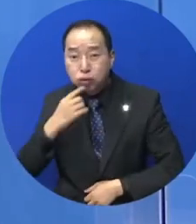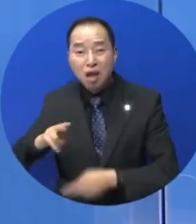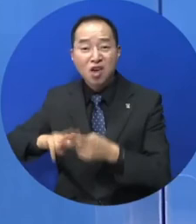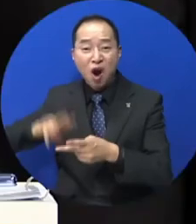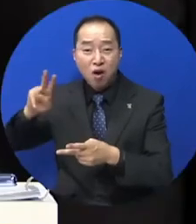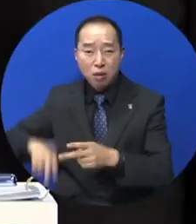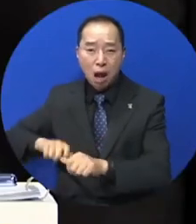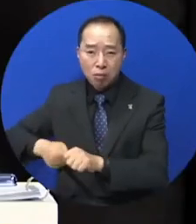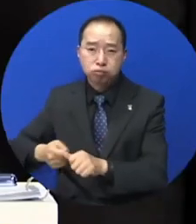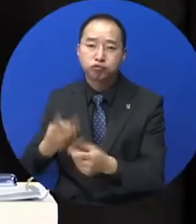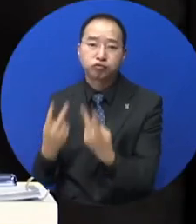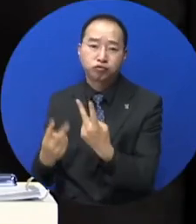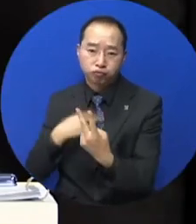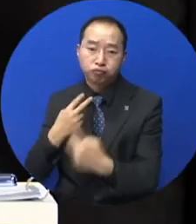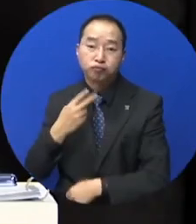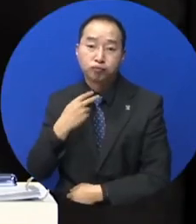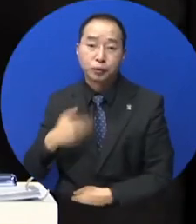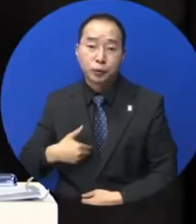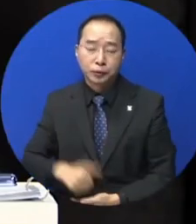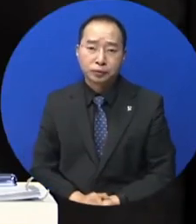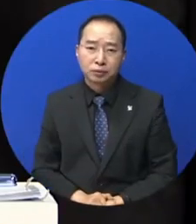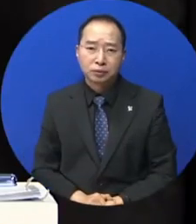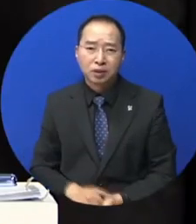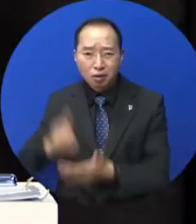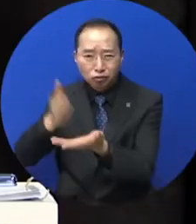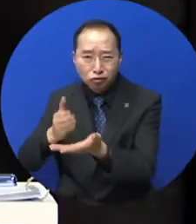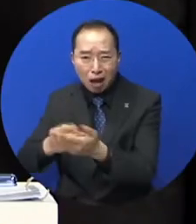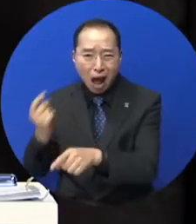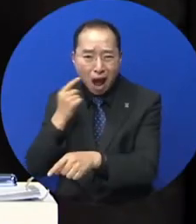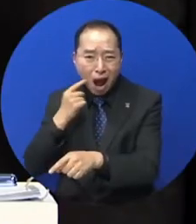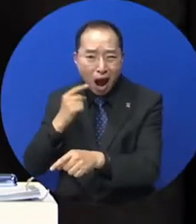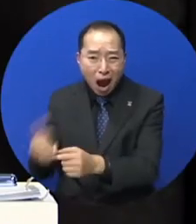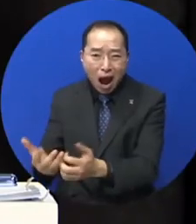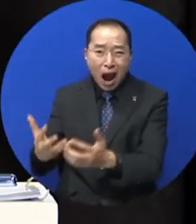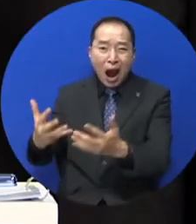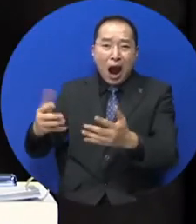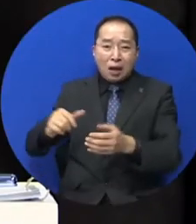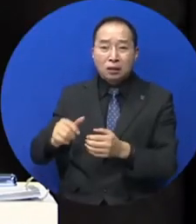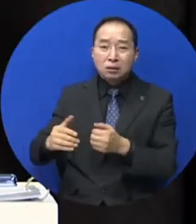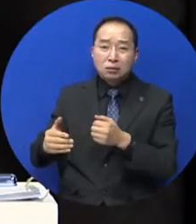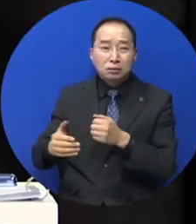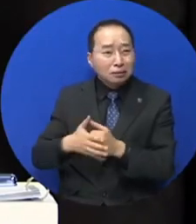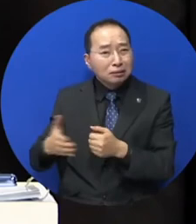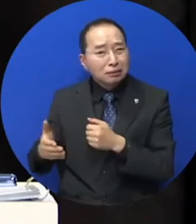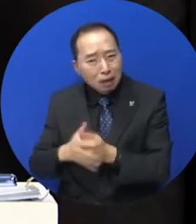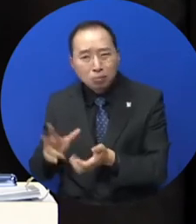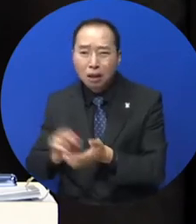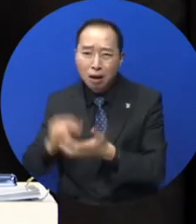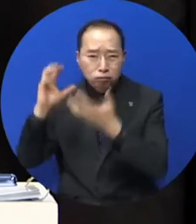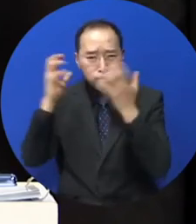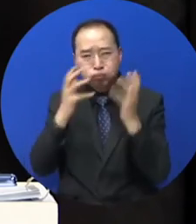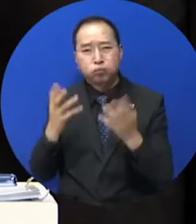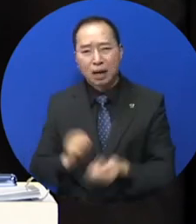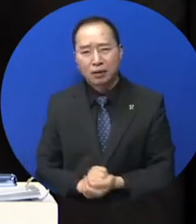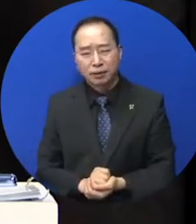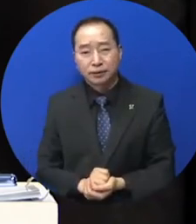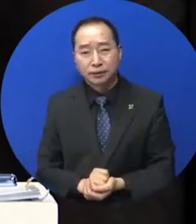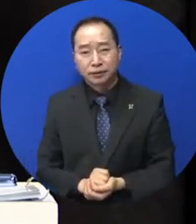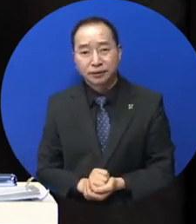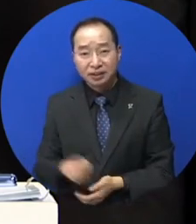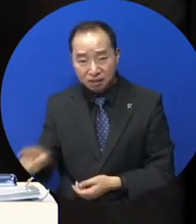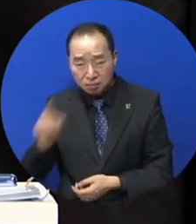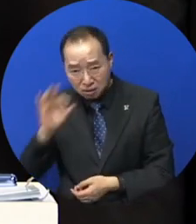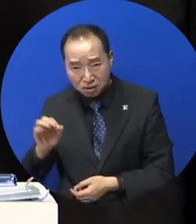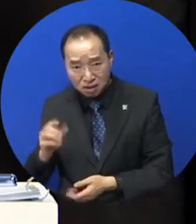네, 사실 이런 가짜뉴스가 사회적인 혼란뿐만 아니라 사회적 비용도 엄청나게 치르게 되는 건데 이제 징벌적 손해배상제도